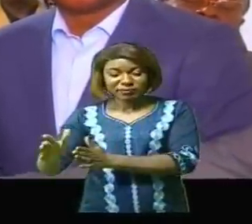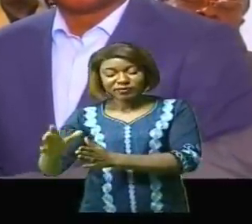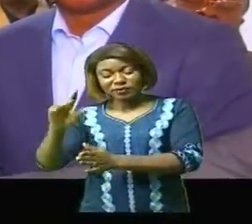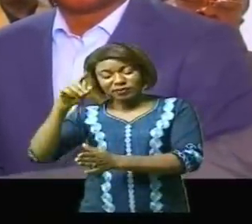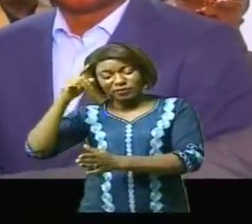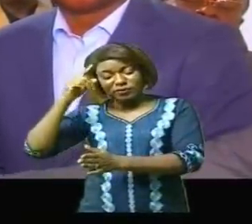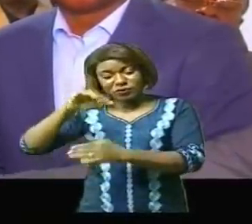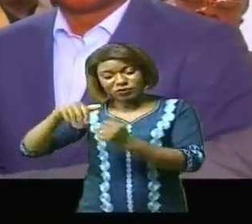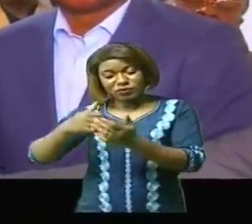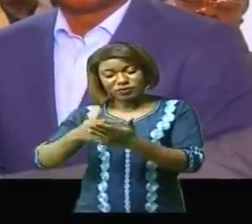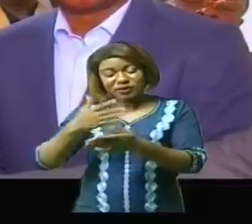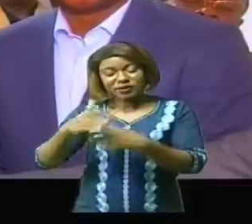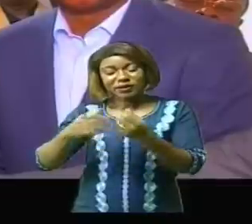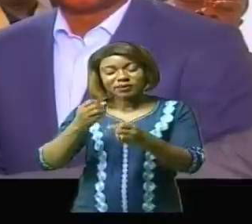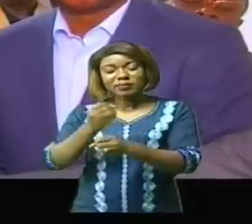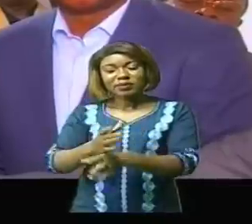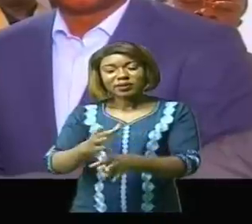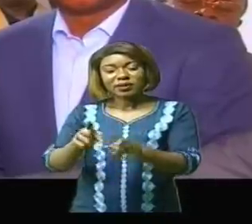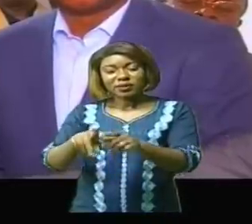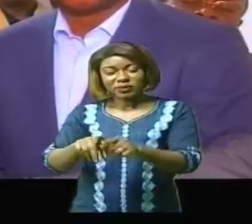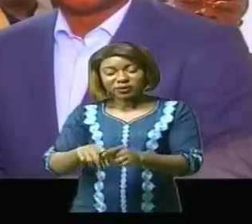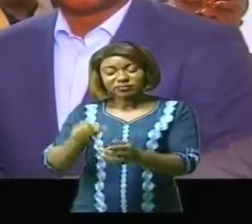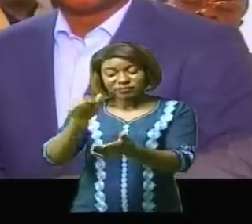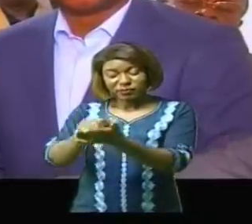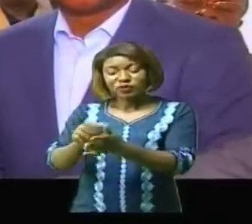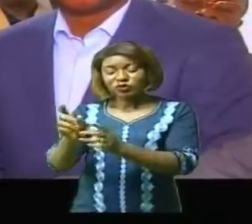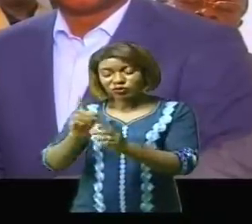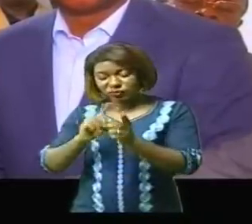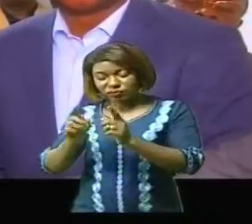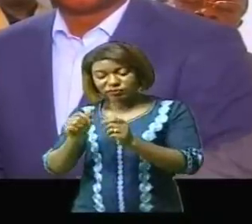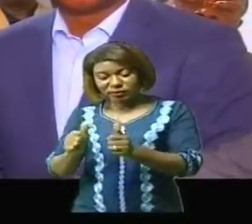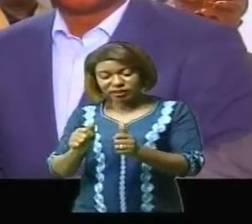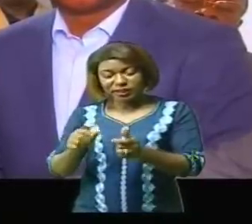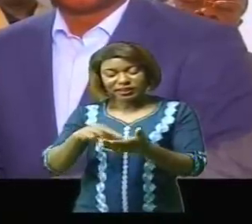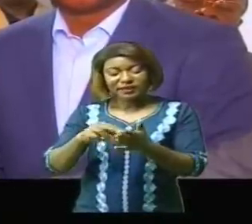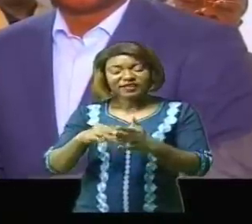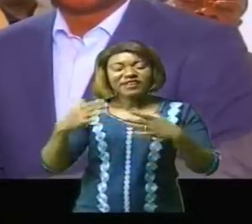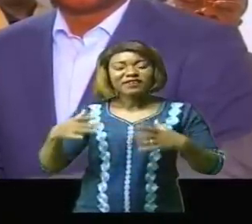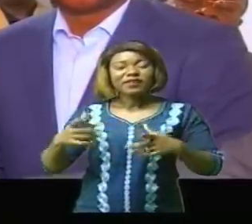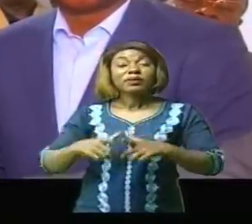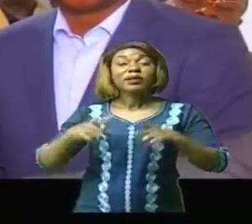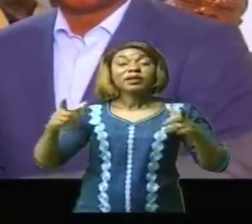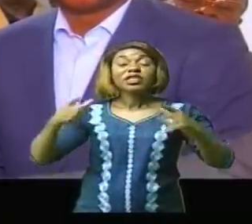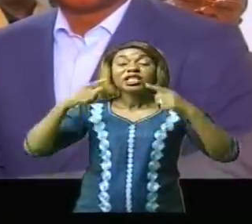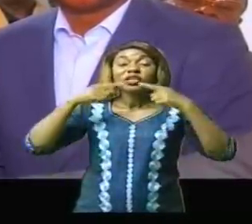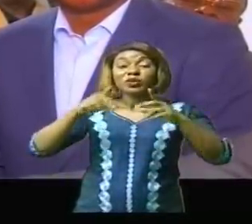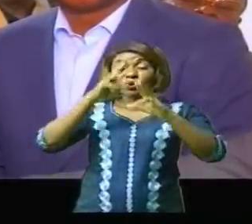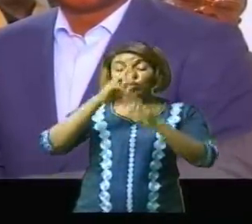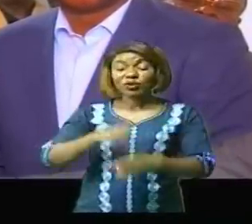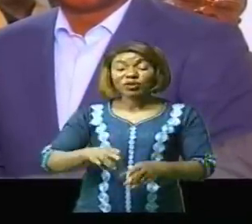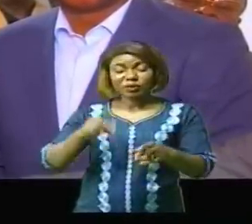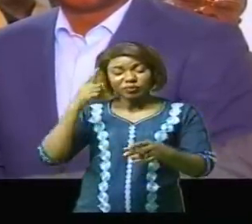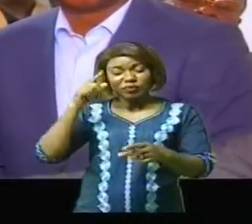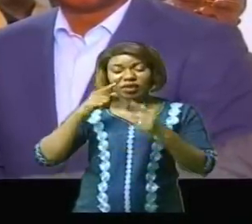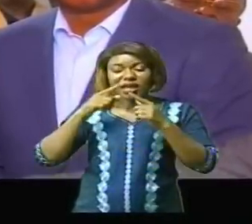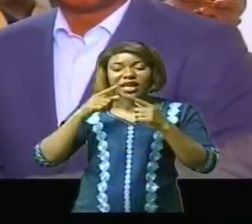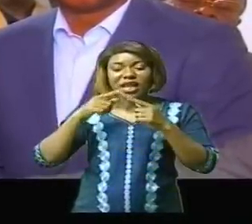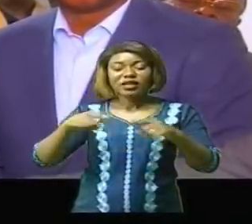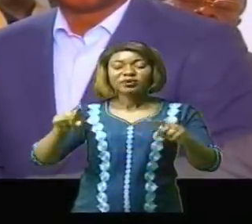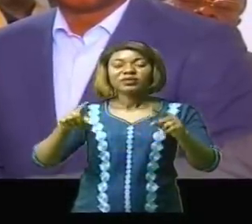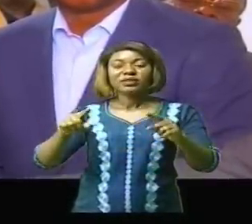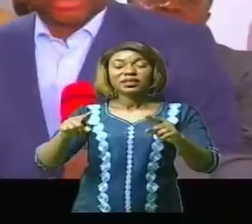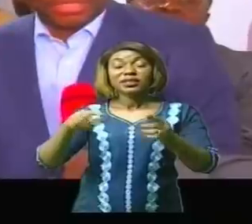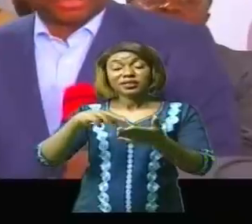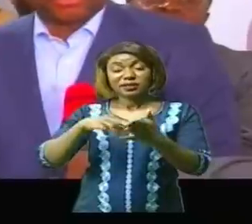soit fait désormais de cette manière-là. Et donc, c'est un événement qu'on annonce et j'ai l'honneur de l'annoncer. La RTNC rentre